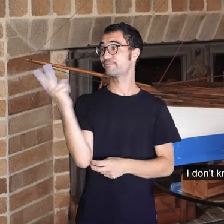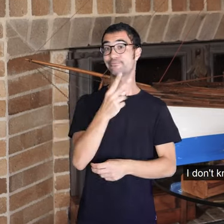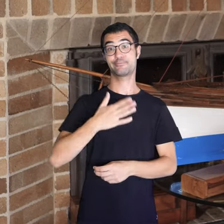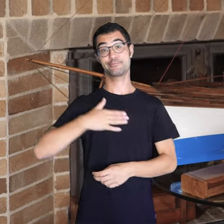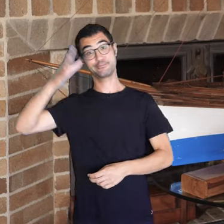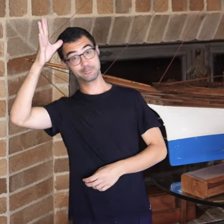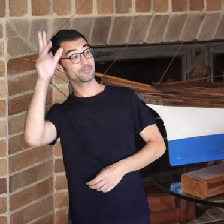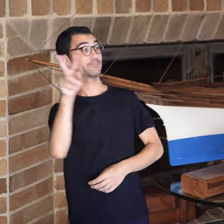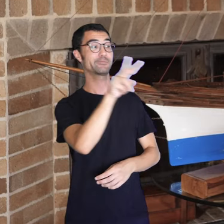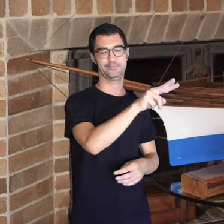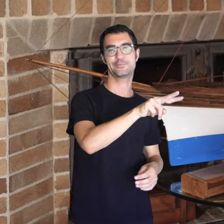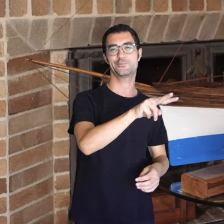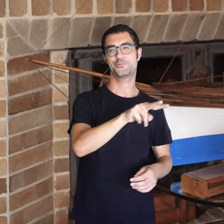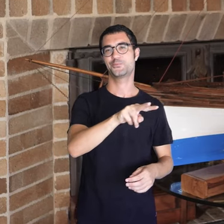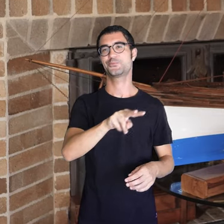i